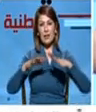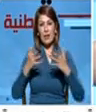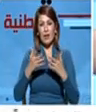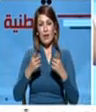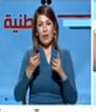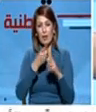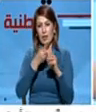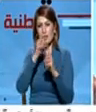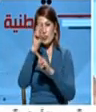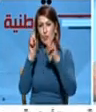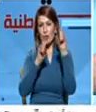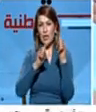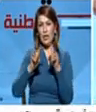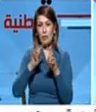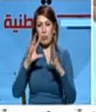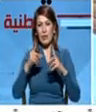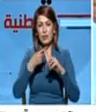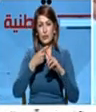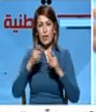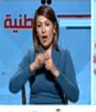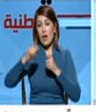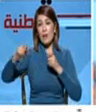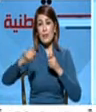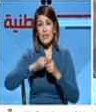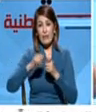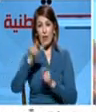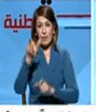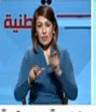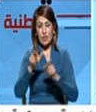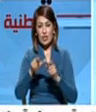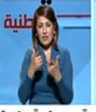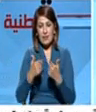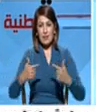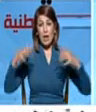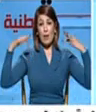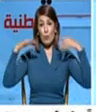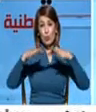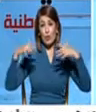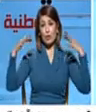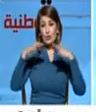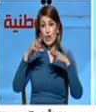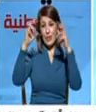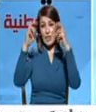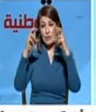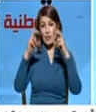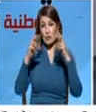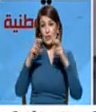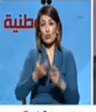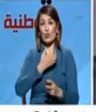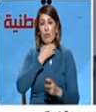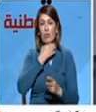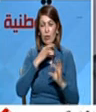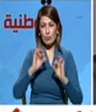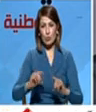مسافه الامان على المائه على انه الجيش ال كلها فرد وقت دون ما اجراءات اتخذتها البريد بكل تاكيد هو